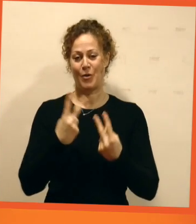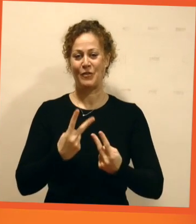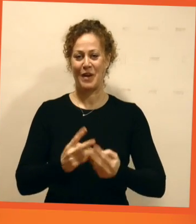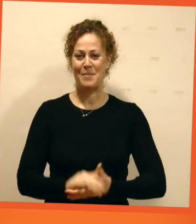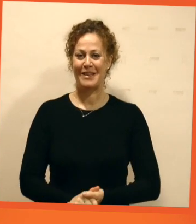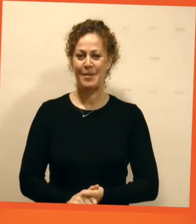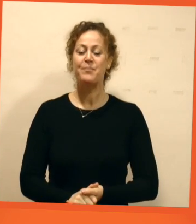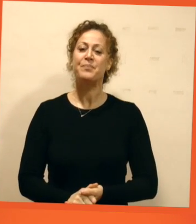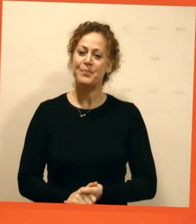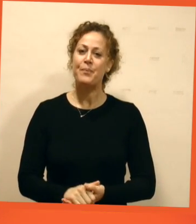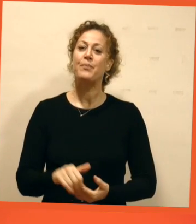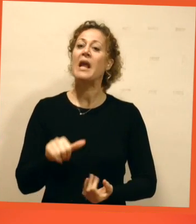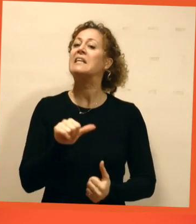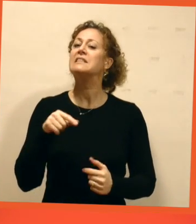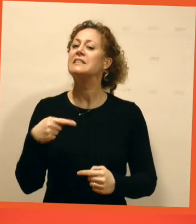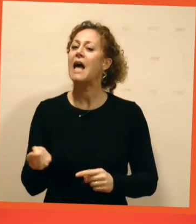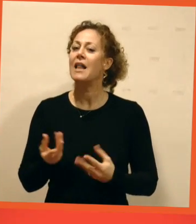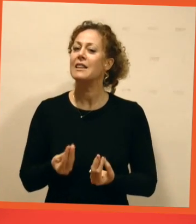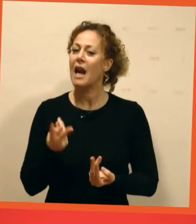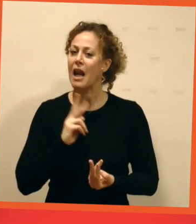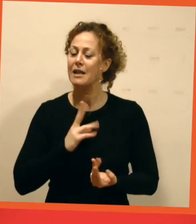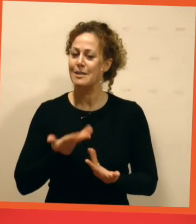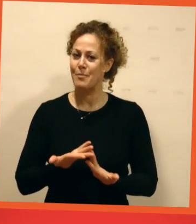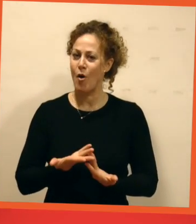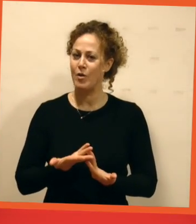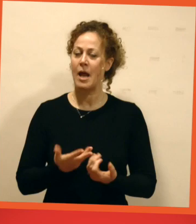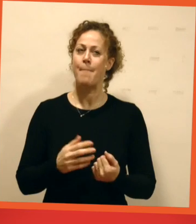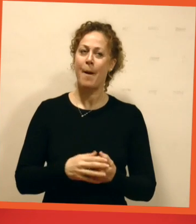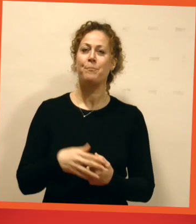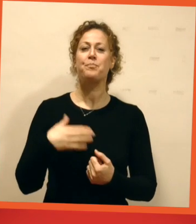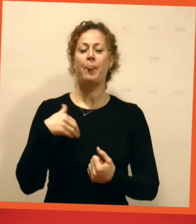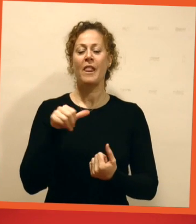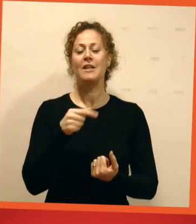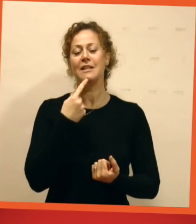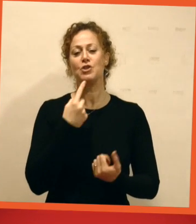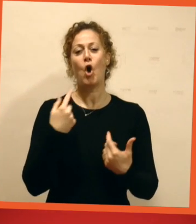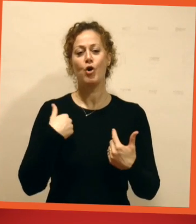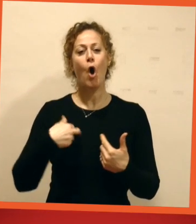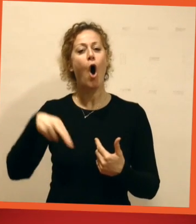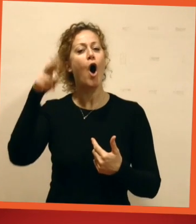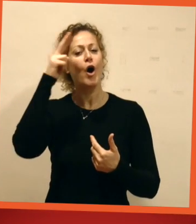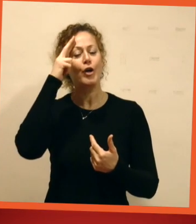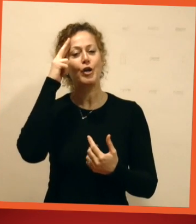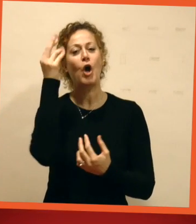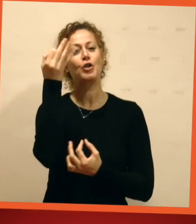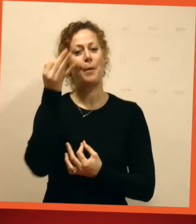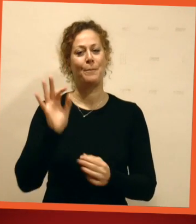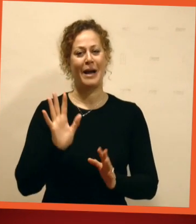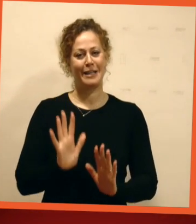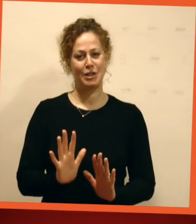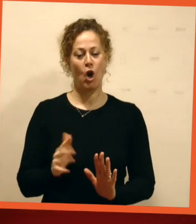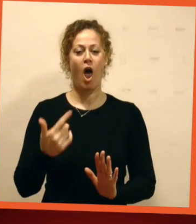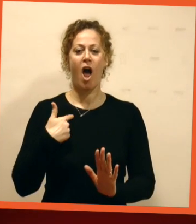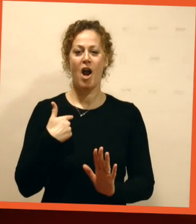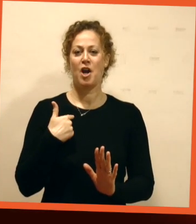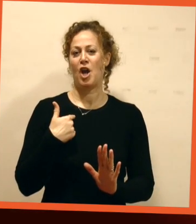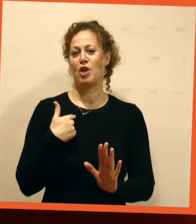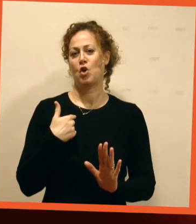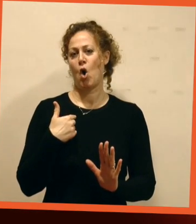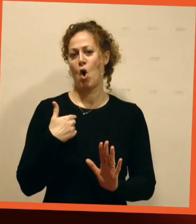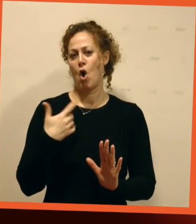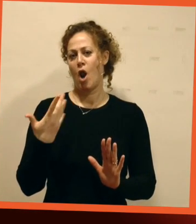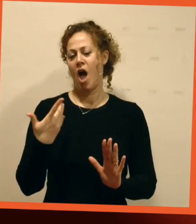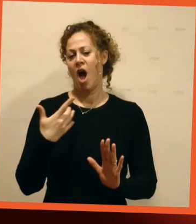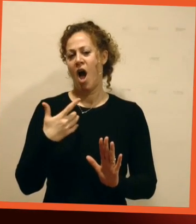Grazie. Sandra? Ma allora, io ho un ricordo particolare. Noi da qualche anno a